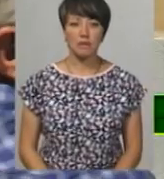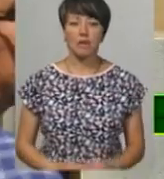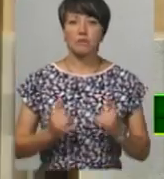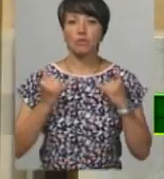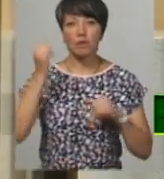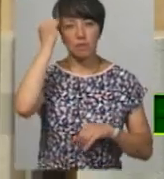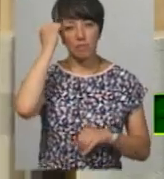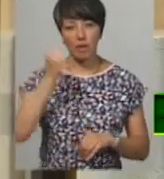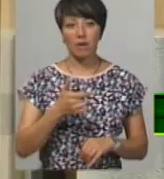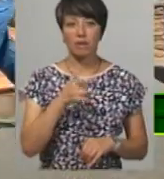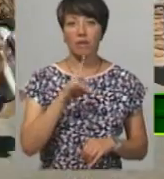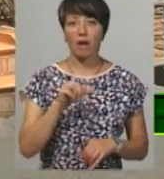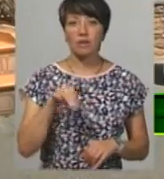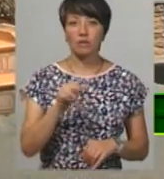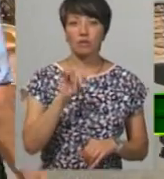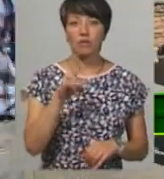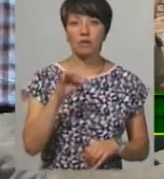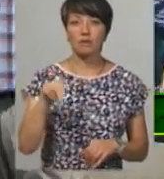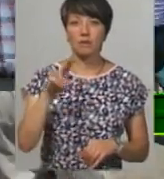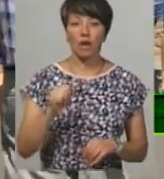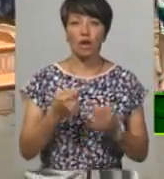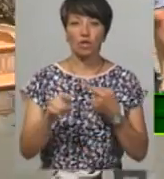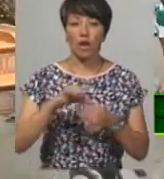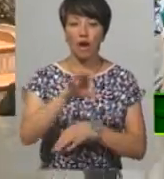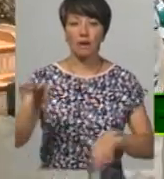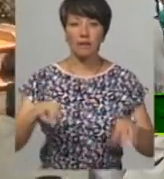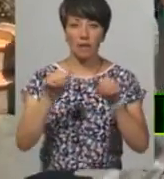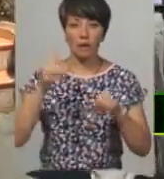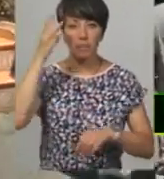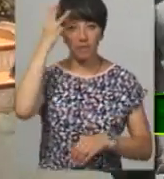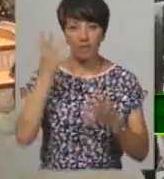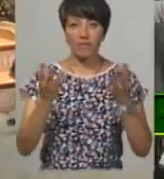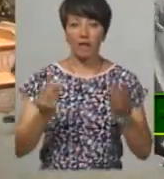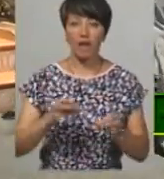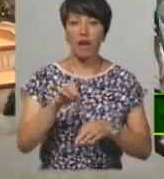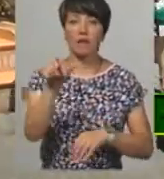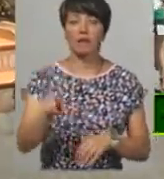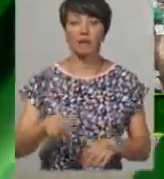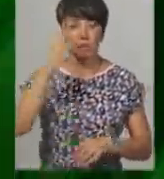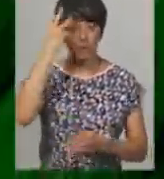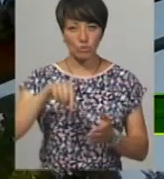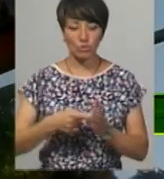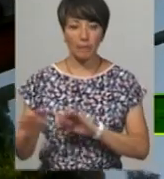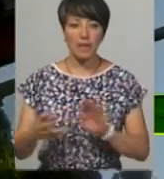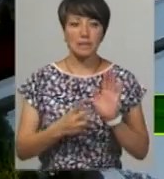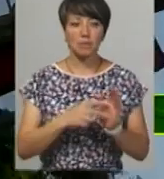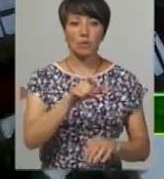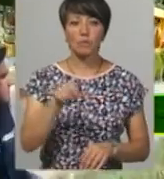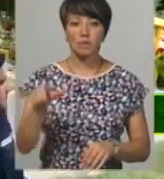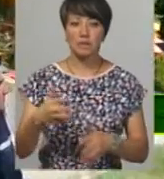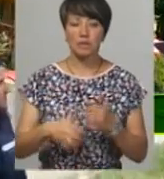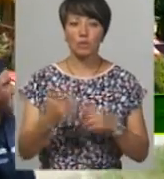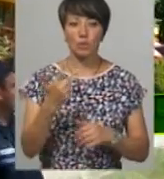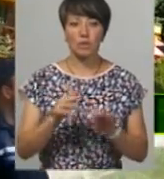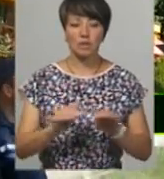Вшанували пам'ять Ігната Чікірди та інших архітекторів Хмельниччини сьогодні у День архітектора в обласному центрі. Семеро людей, серед яких